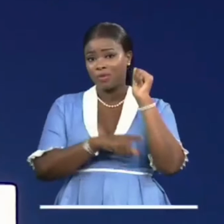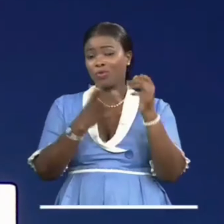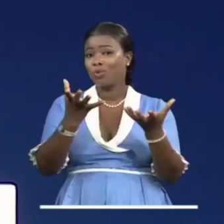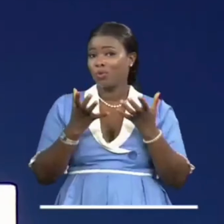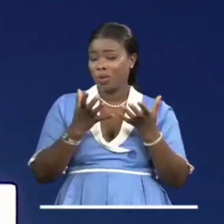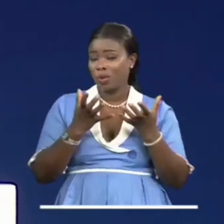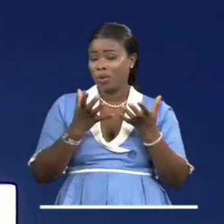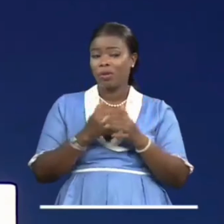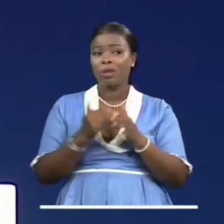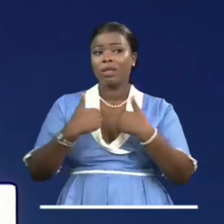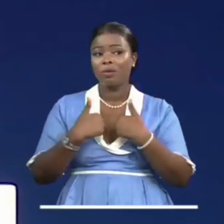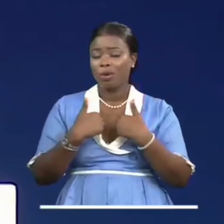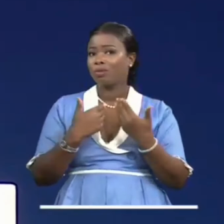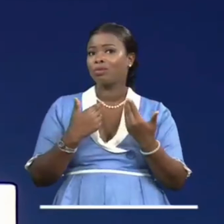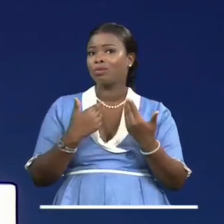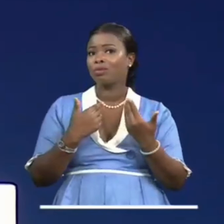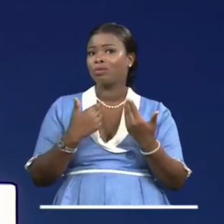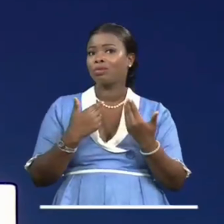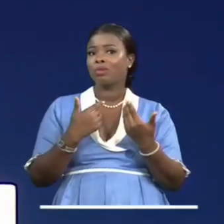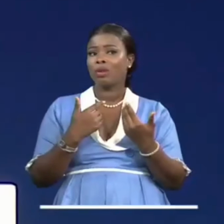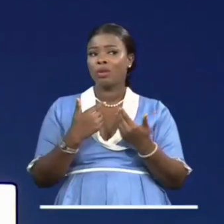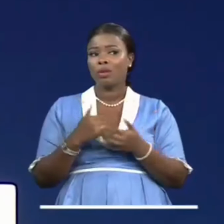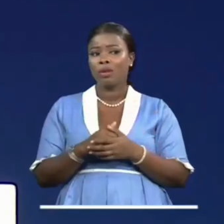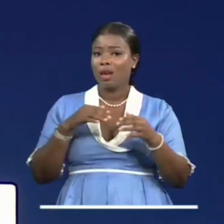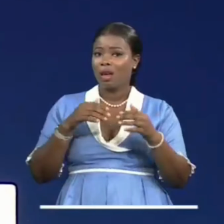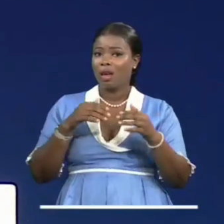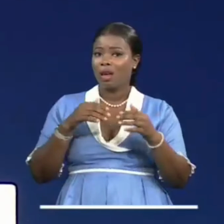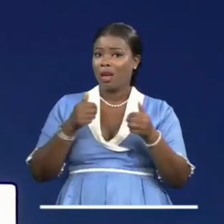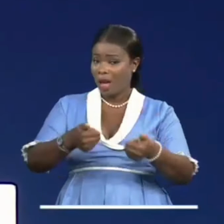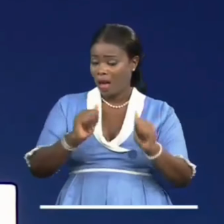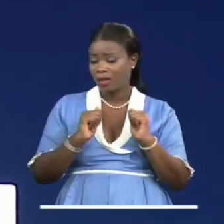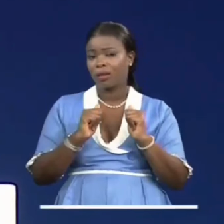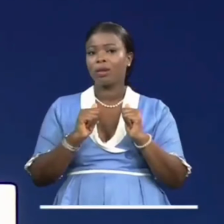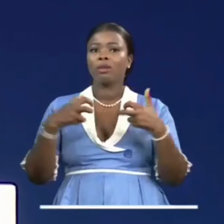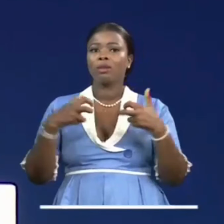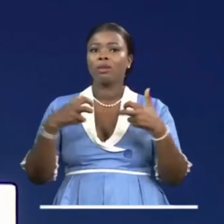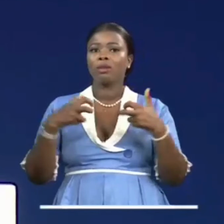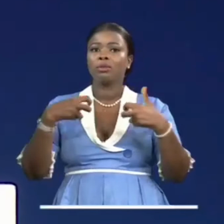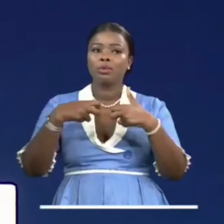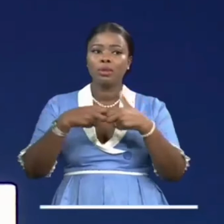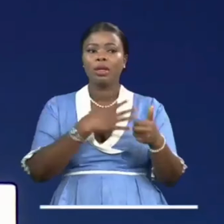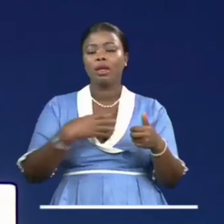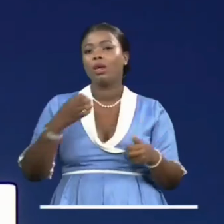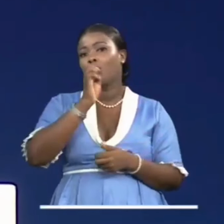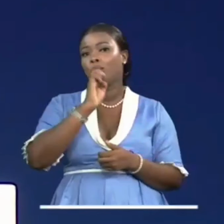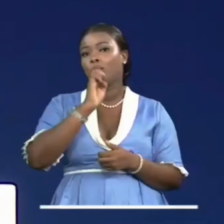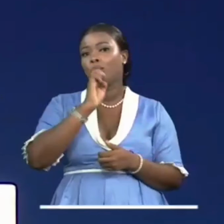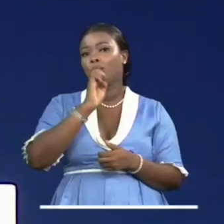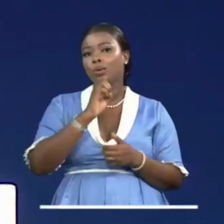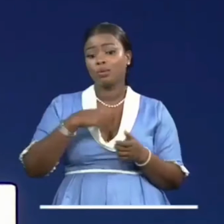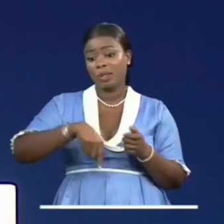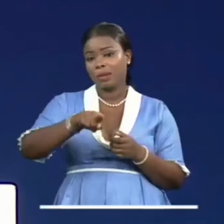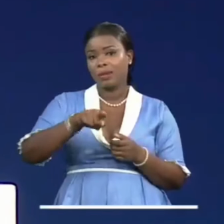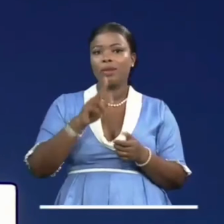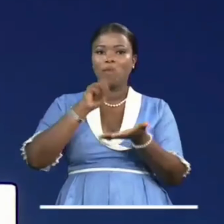d'avoir l'accès universel à l'électricité et à l'eau d'ici 2029 l'accès universel à